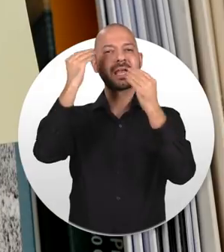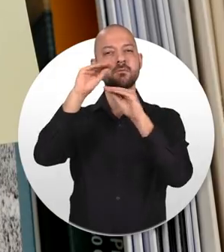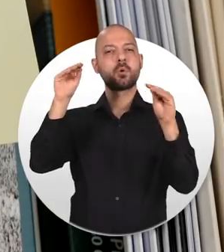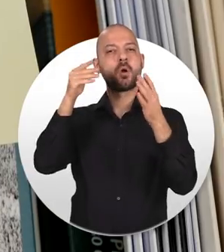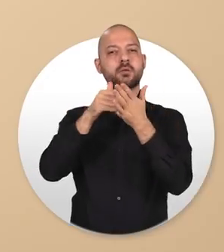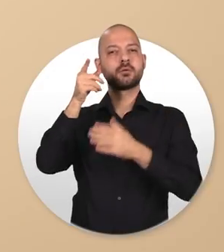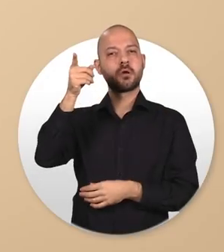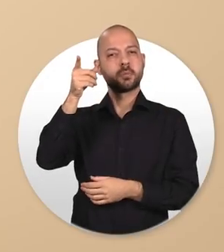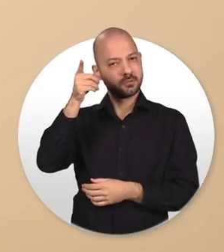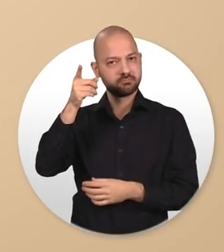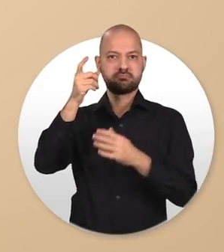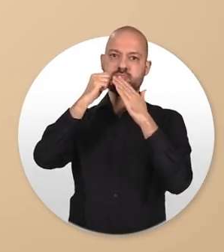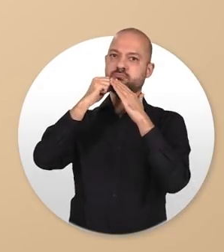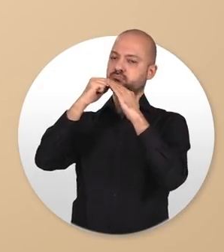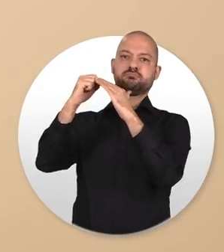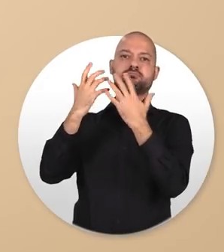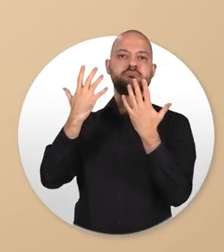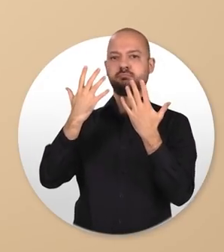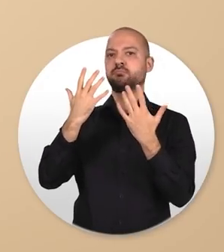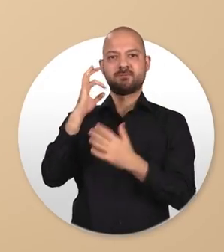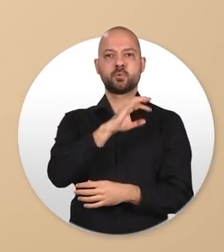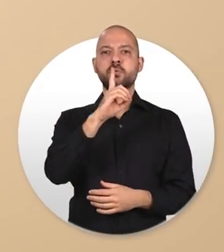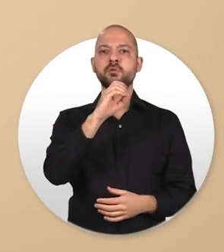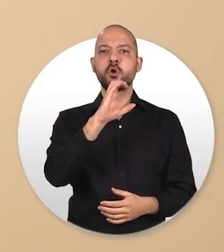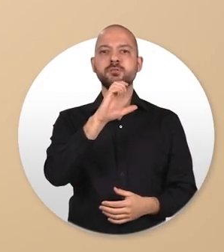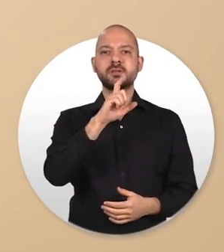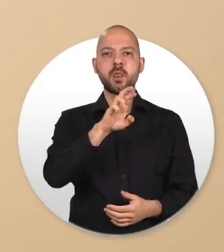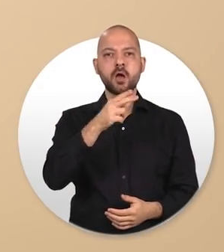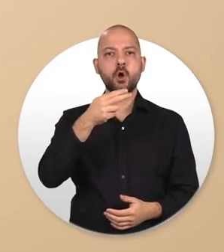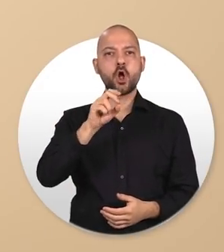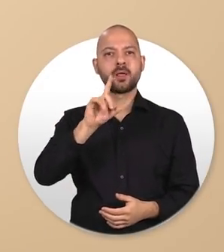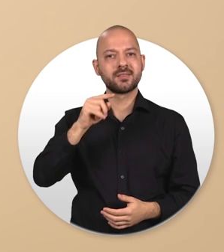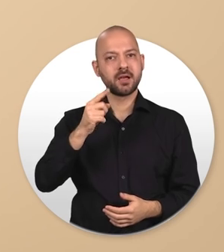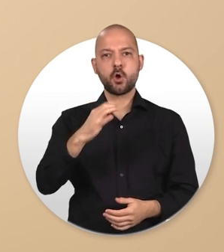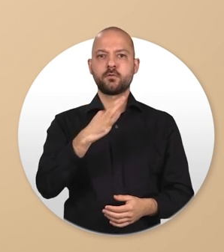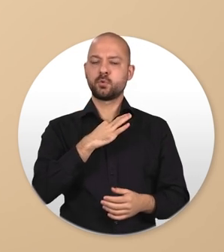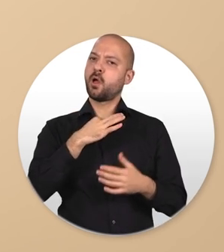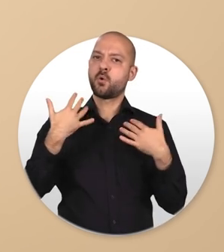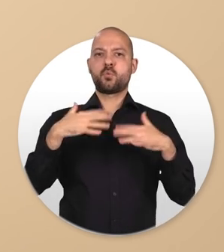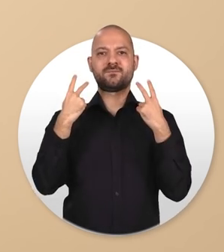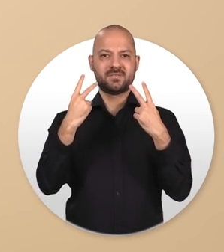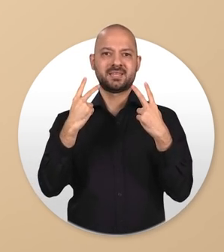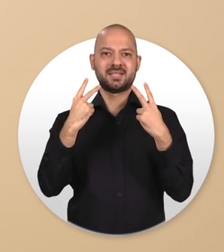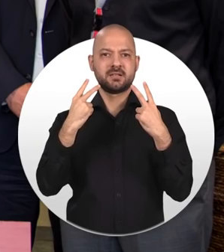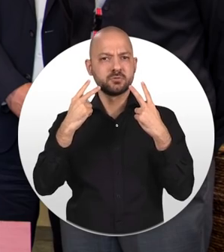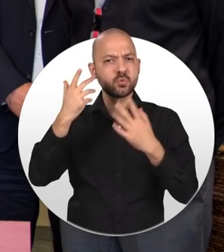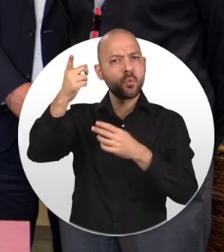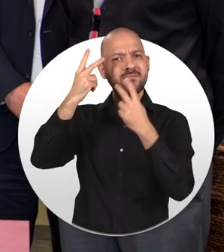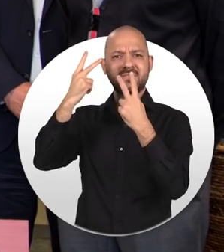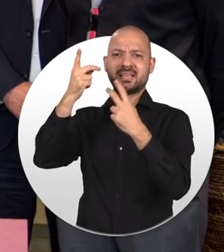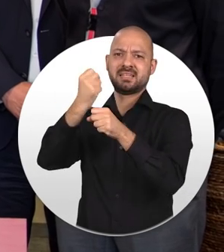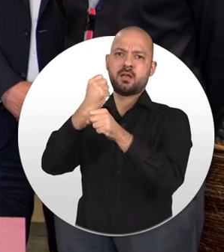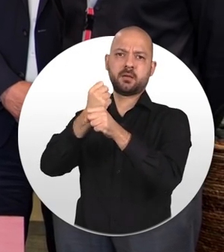S'engager auprès d'un fonds handicap est apparu comme une évidence, aussi bien pour Doclar Holding que pour moi. Le formidable travail fait